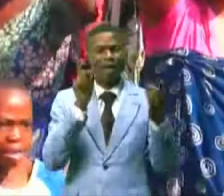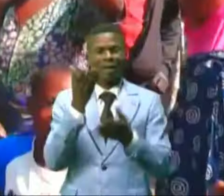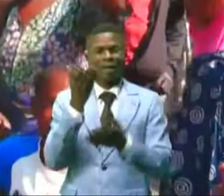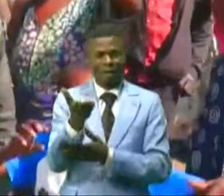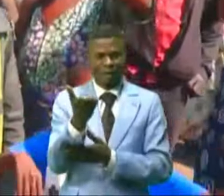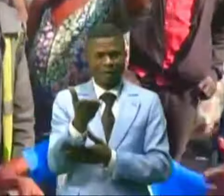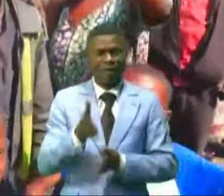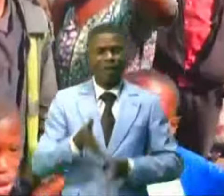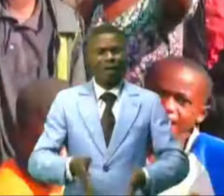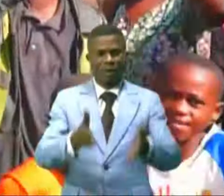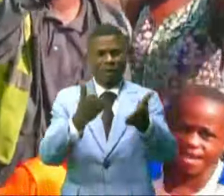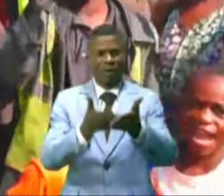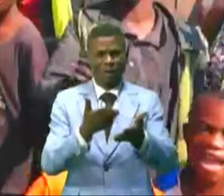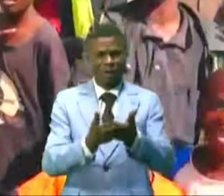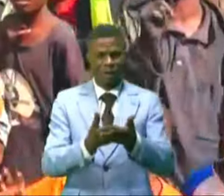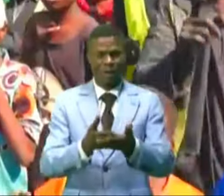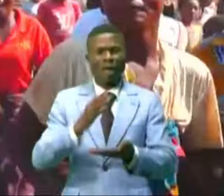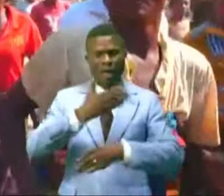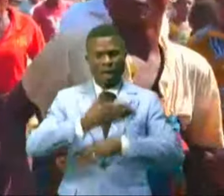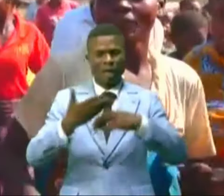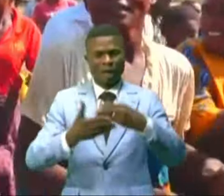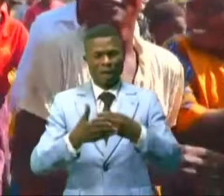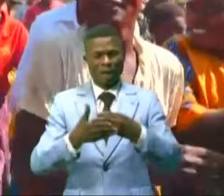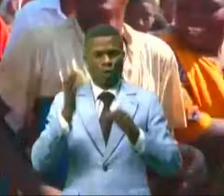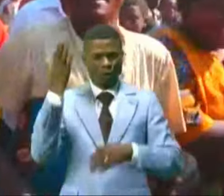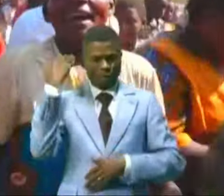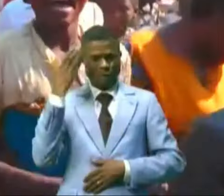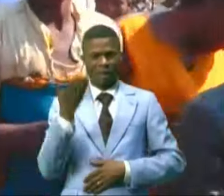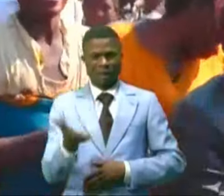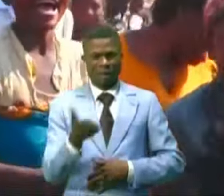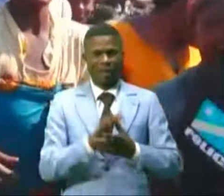ces routes qu'il vient de réhabiliter.